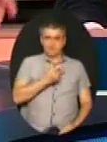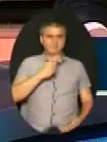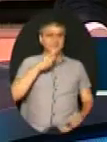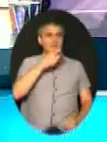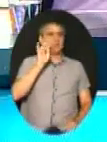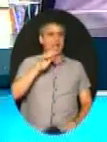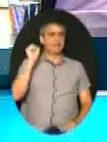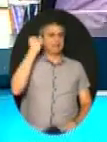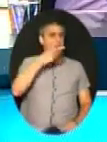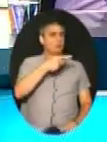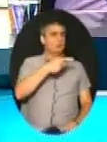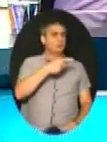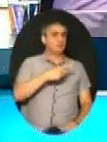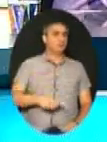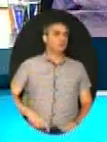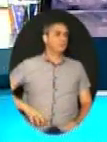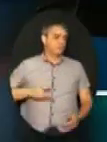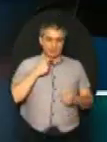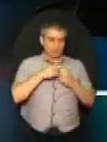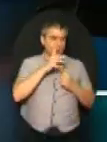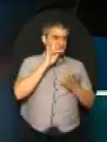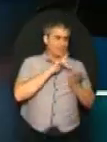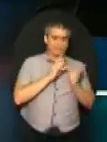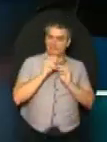משפט קצר. האם אתה נמצא עם הצש? האם אתה נמצא עם